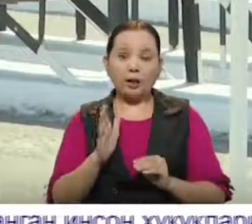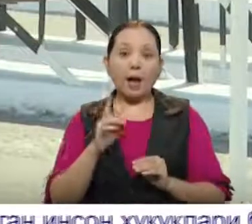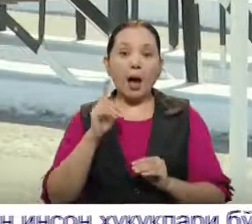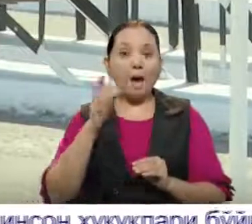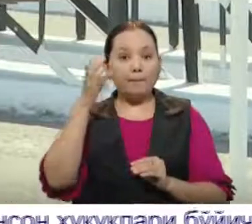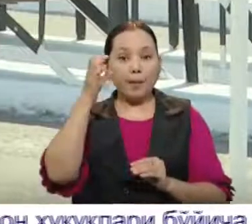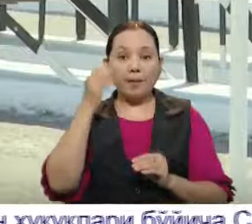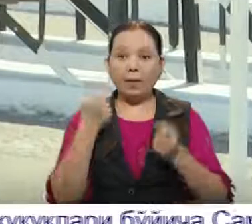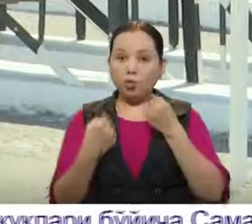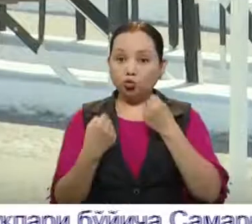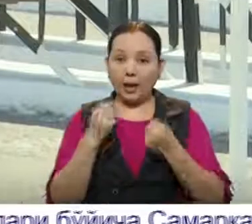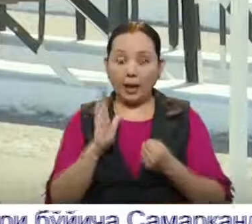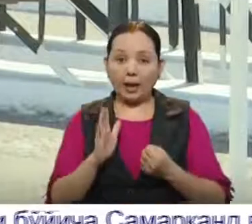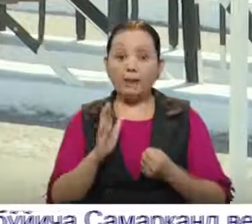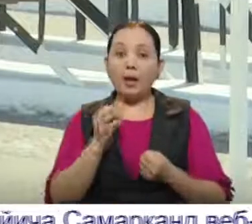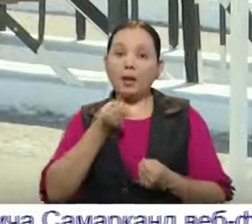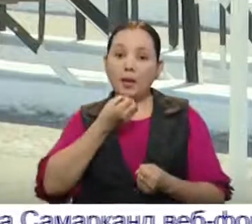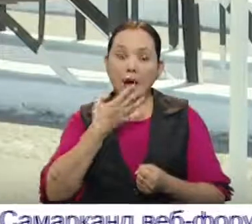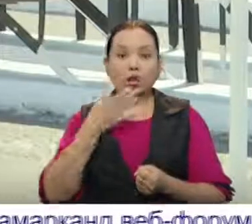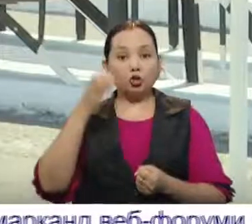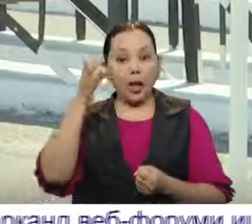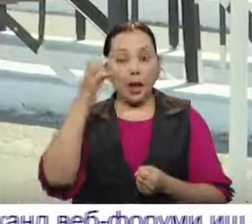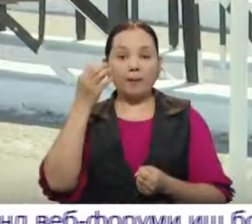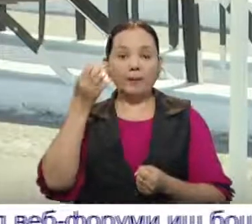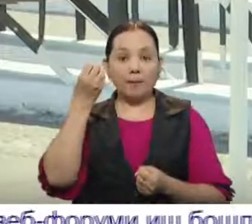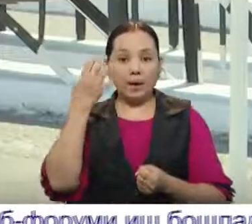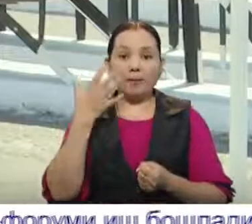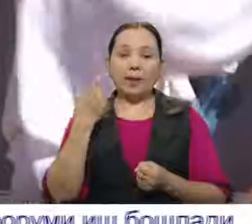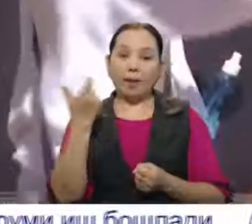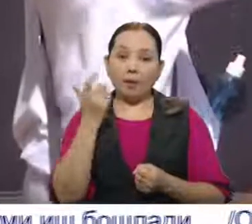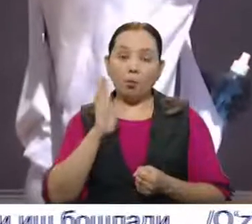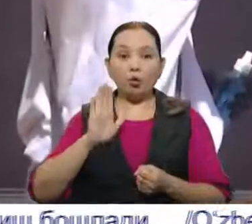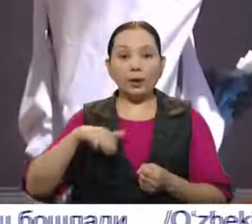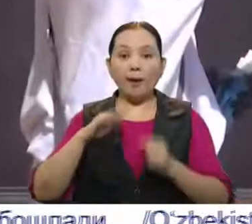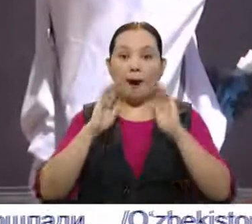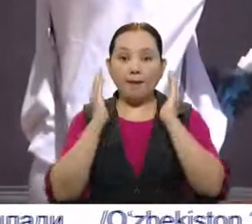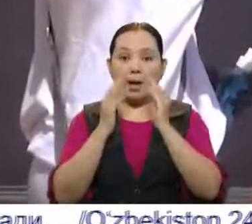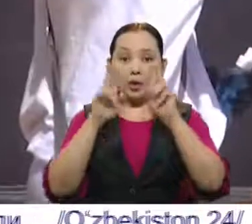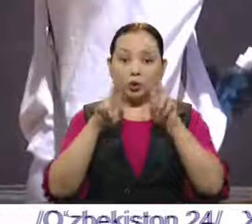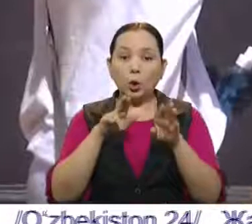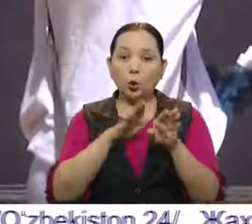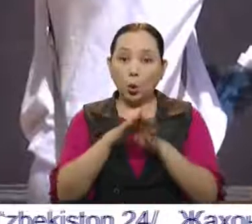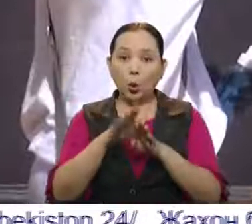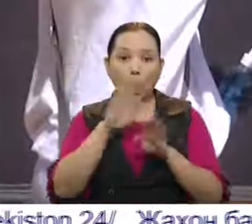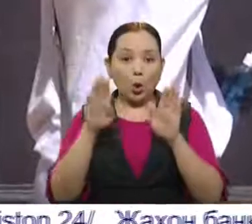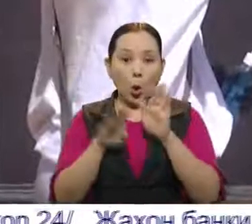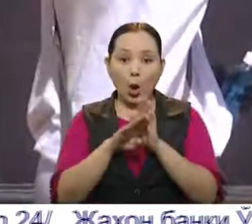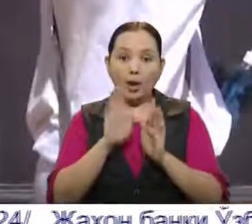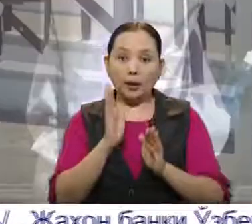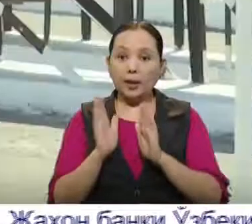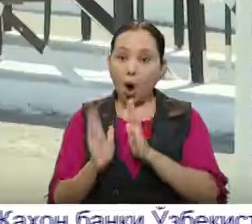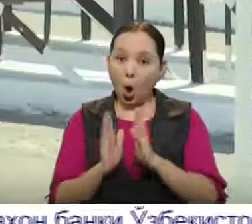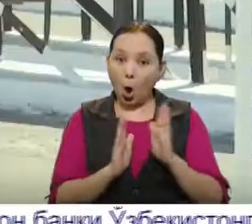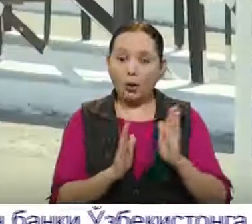Bilimini mustahkamlaydi. Yaxshi ilmga, bilimga ega bo'lgandan keyin karantin qoidalariga to'liq rioya qilgan